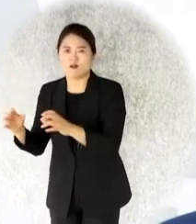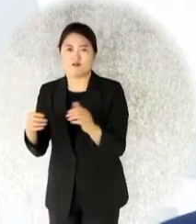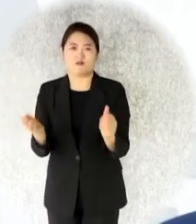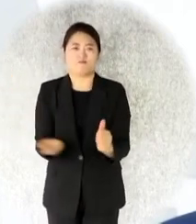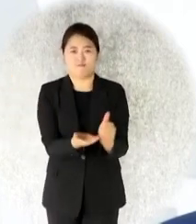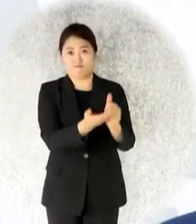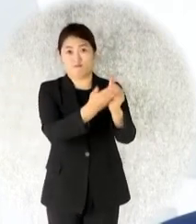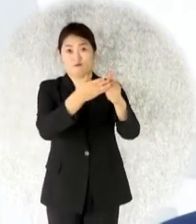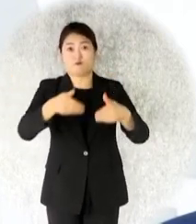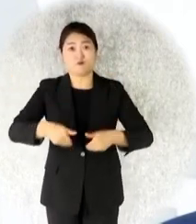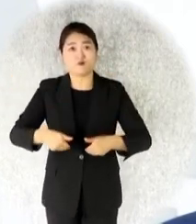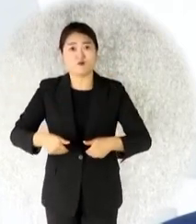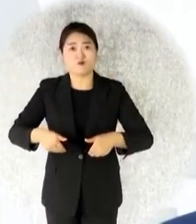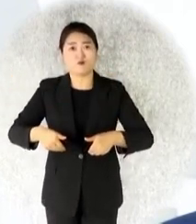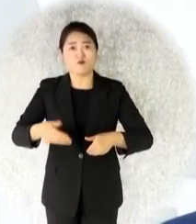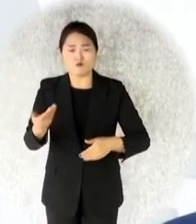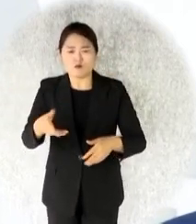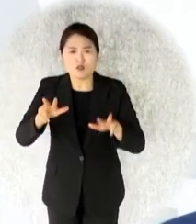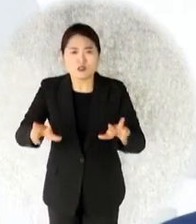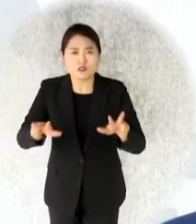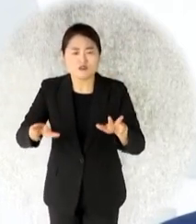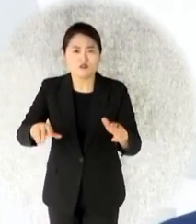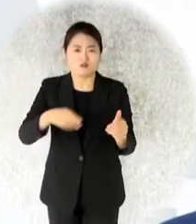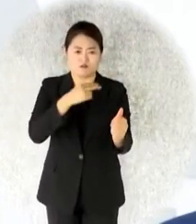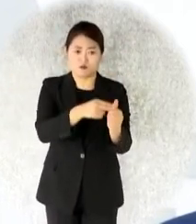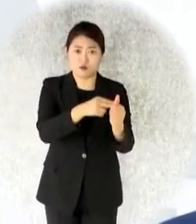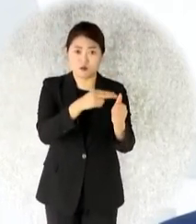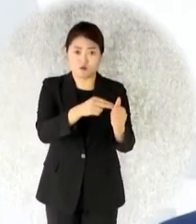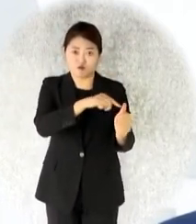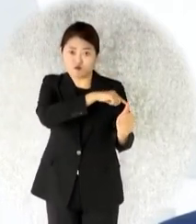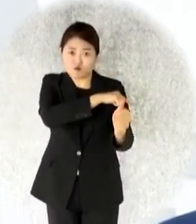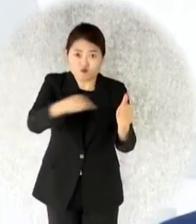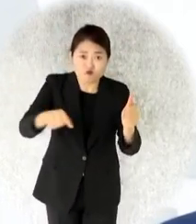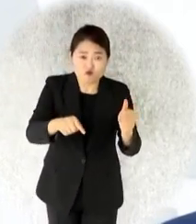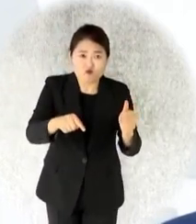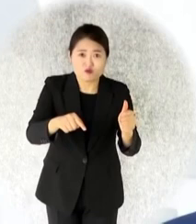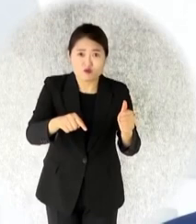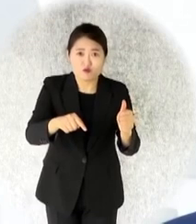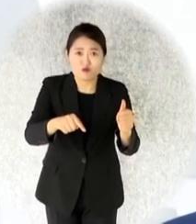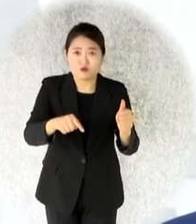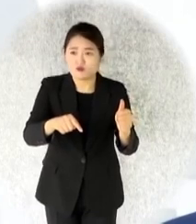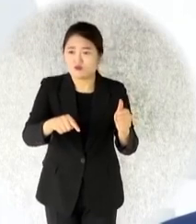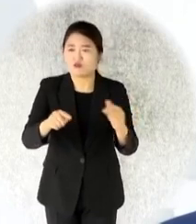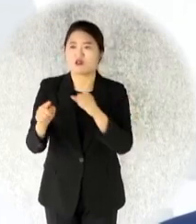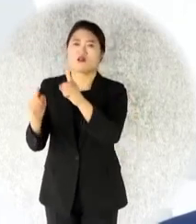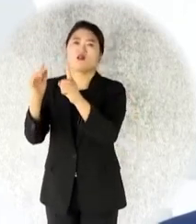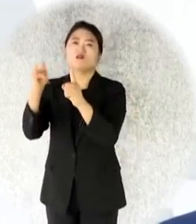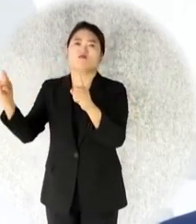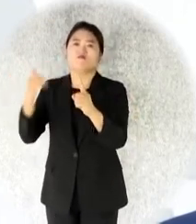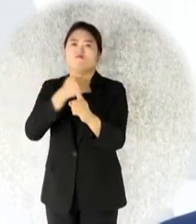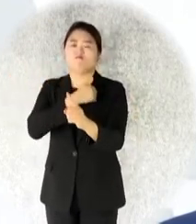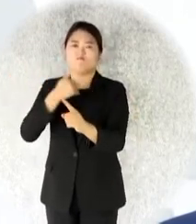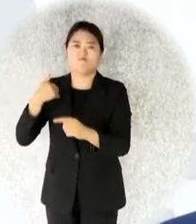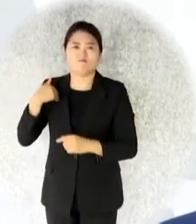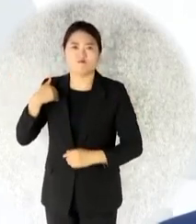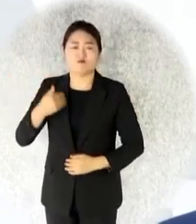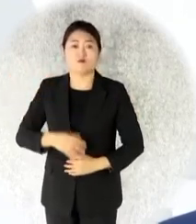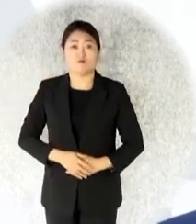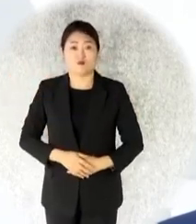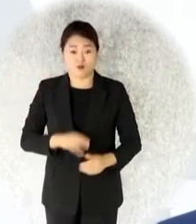선생님을 죽이는 데는 한 사람이면 충분하다고 할 수 있을 것 같습니다 교사가